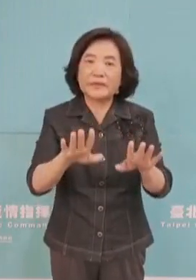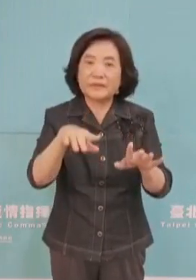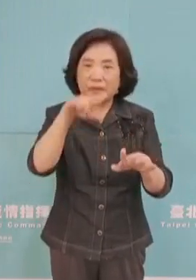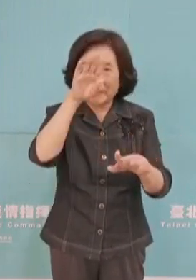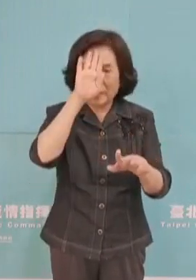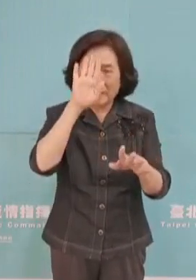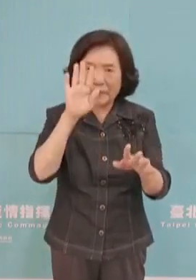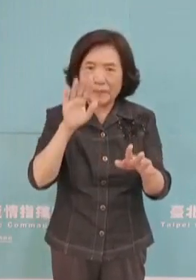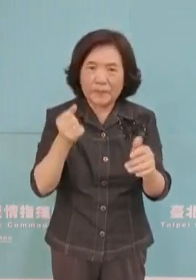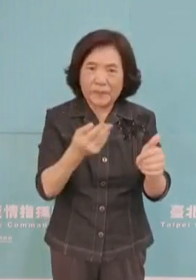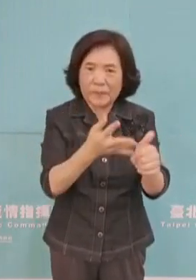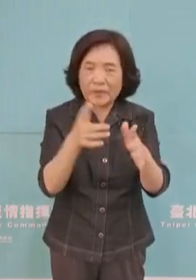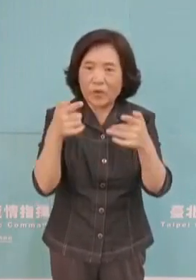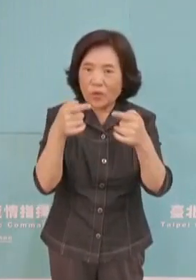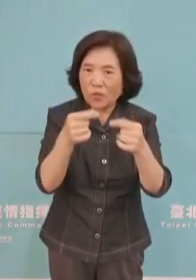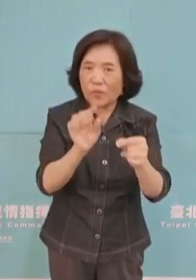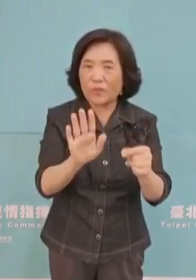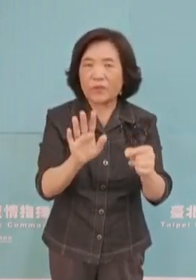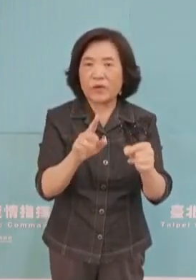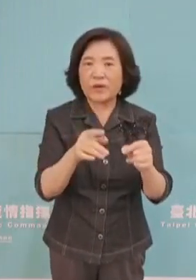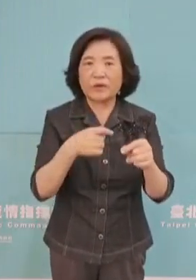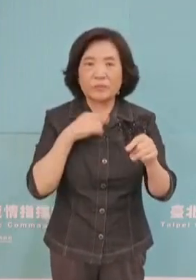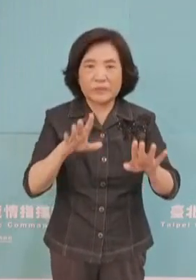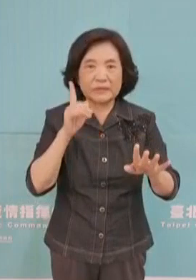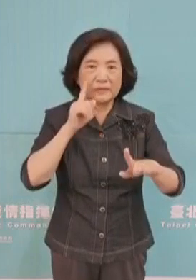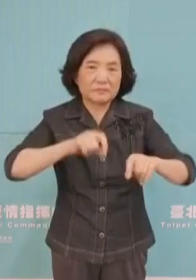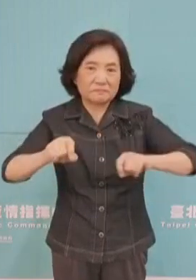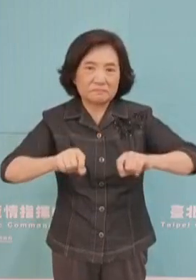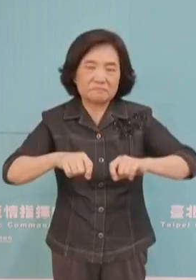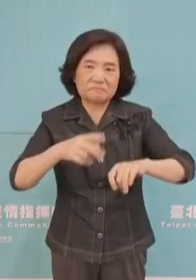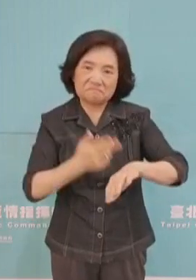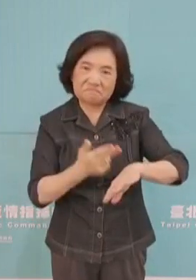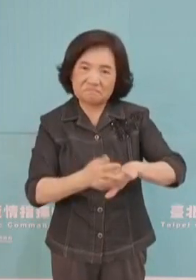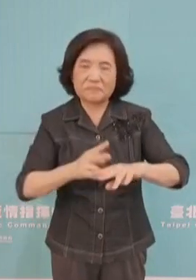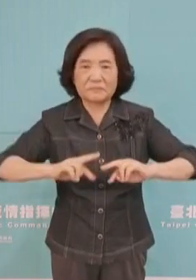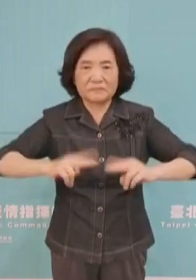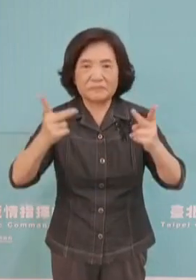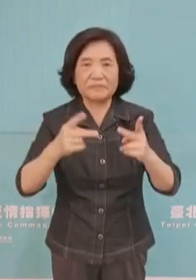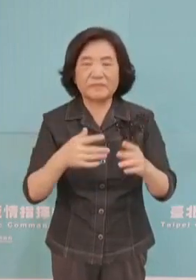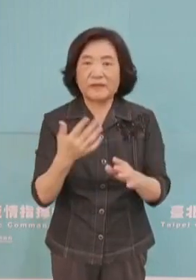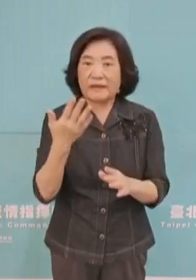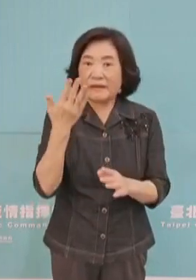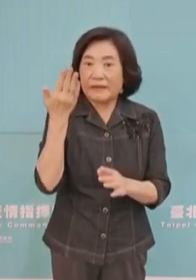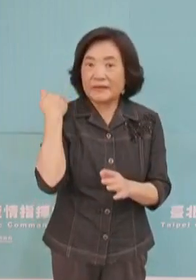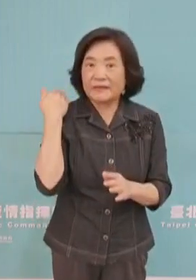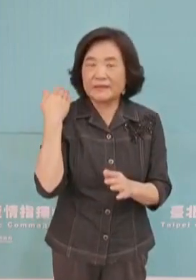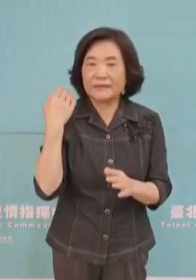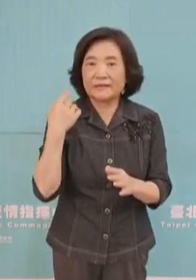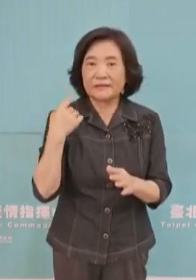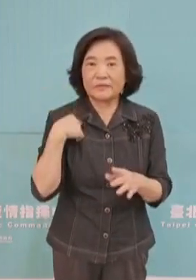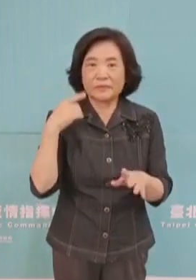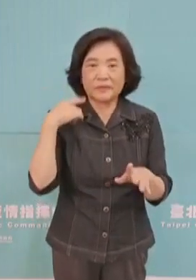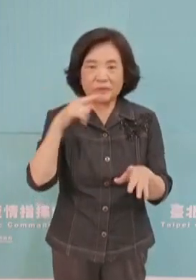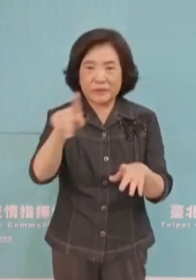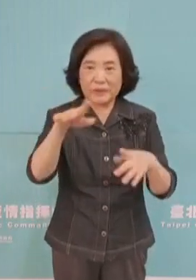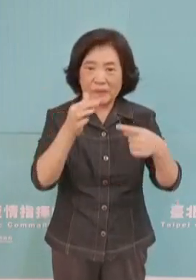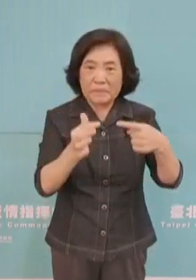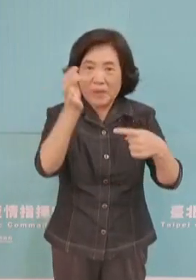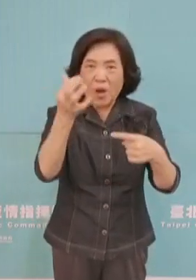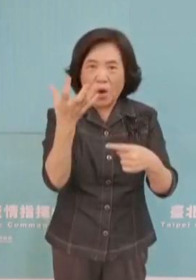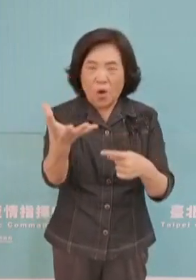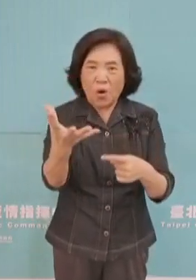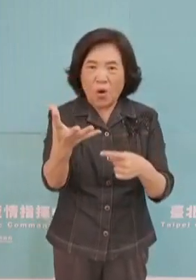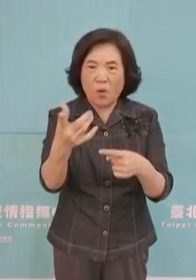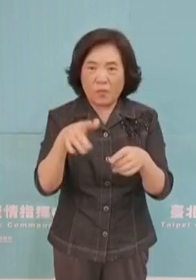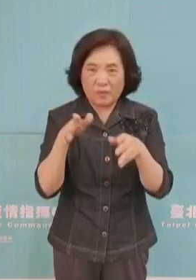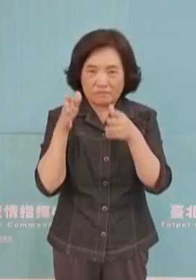缓以后，所以整个战术要开始改变。过去我们是一种，比方说热区，你知道哈，要去处